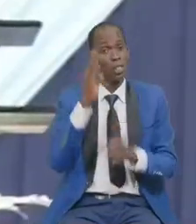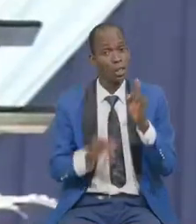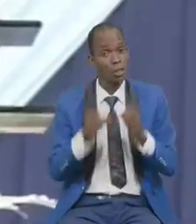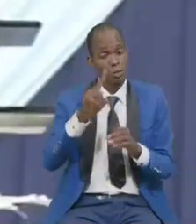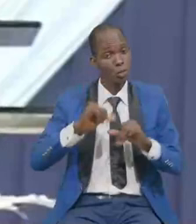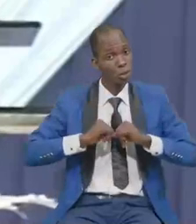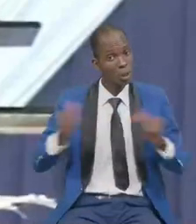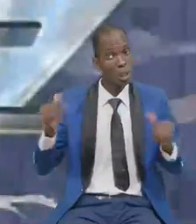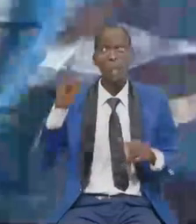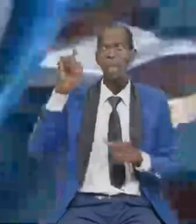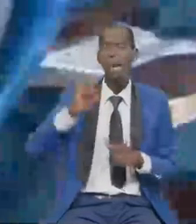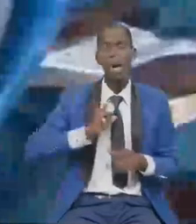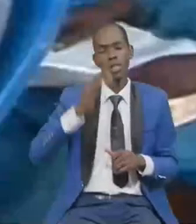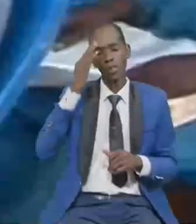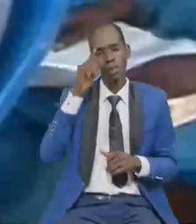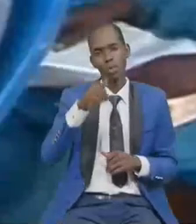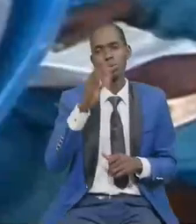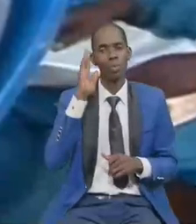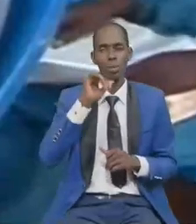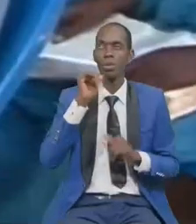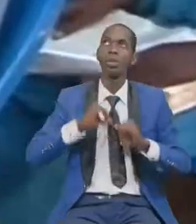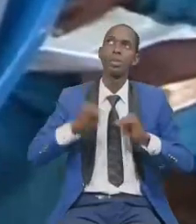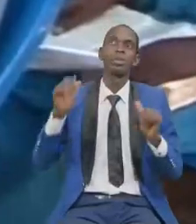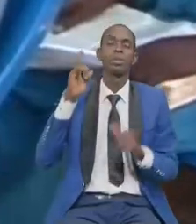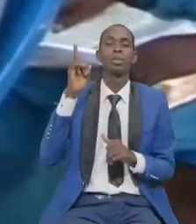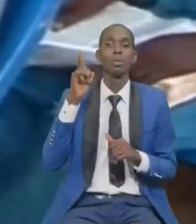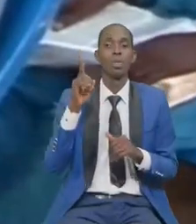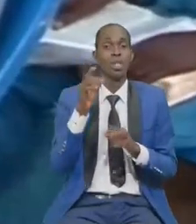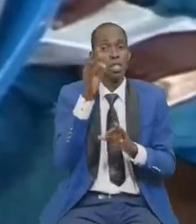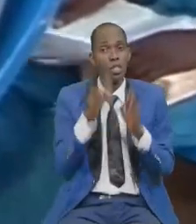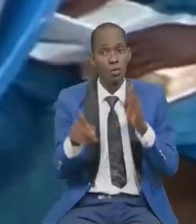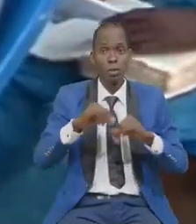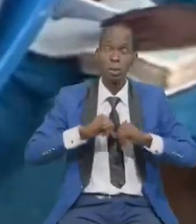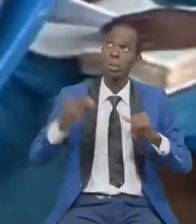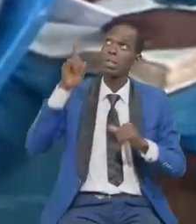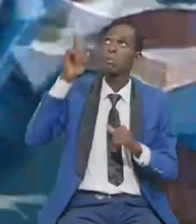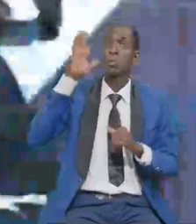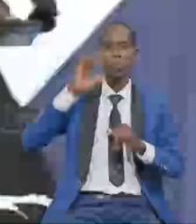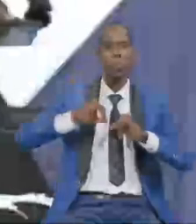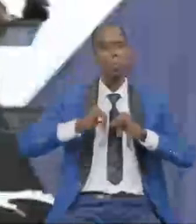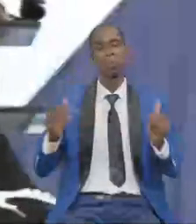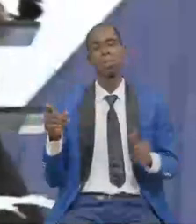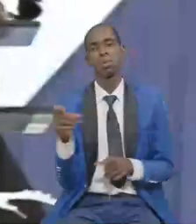le renier. Si tu le renies, il va te renier. Romains 8,